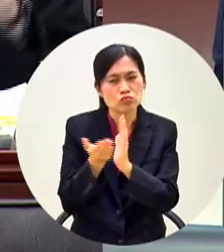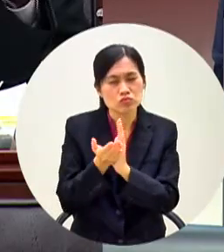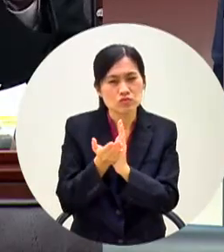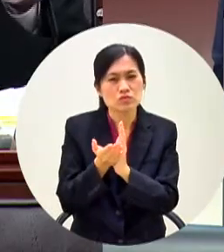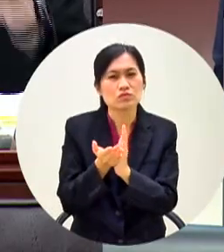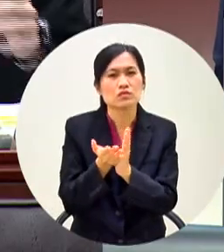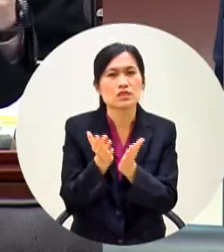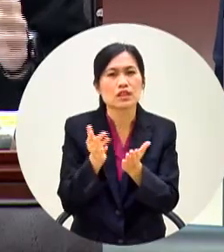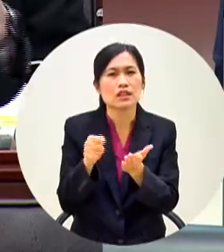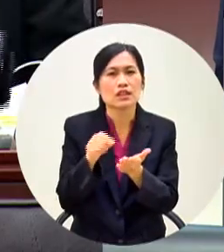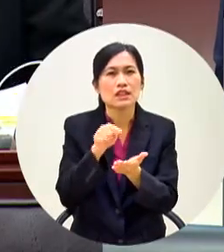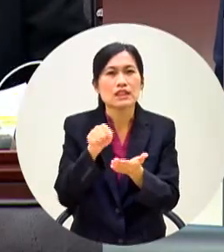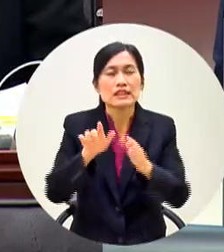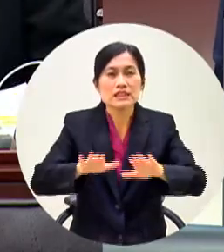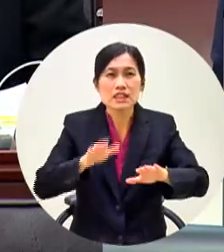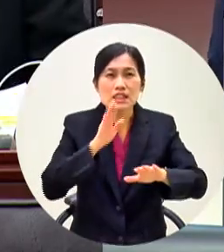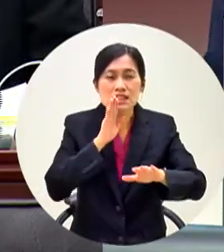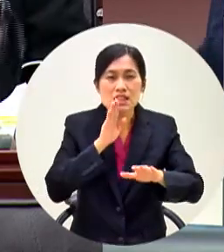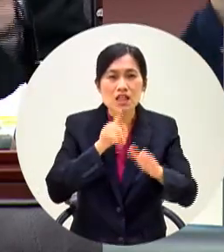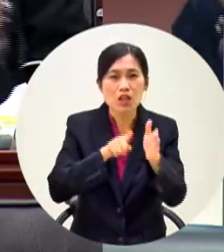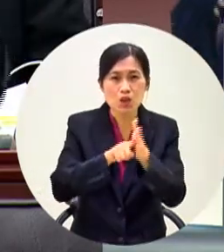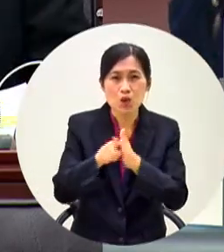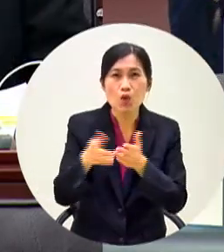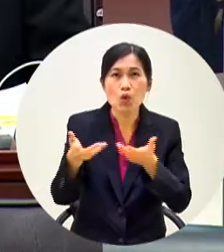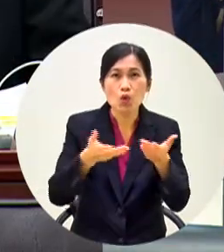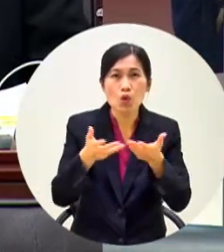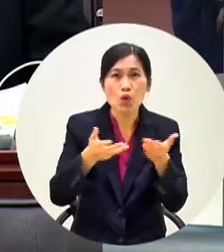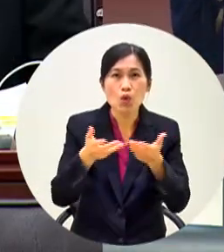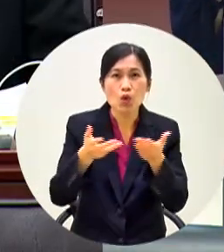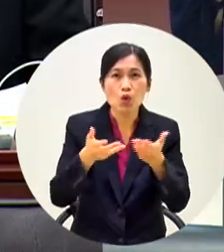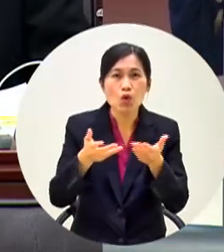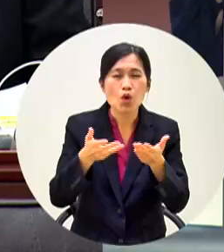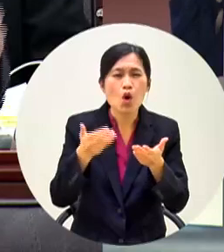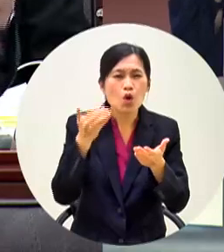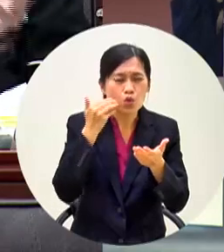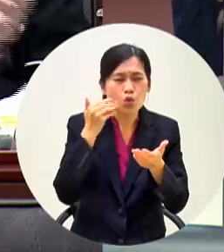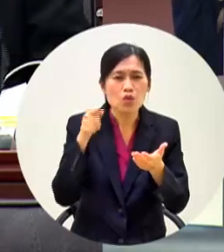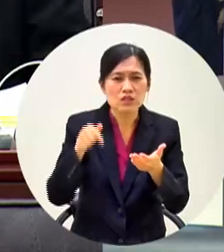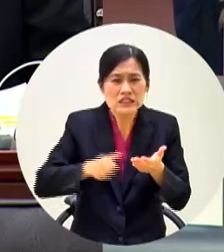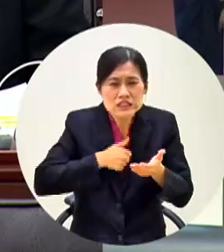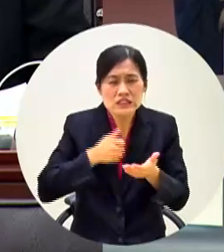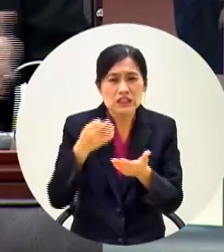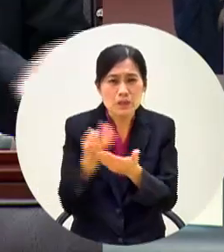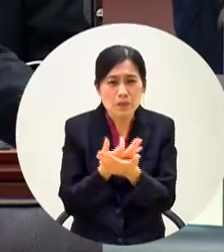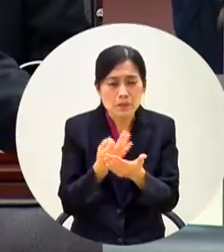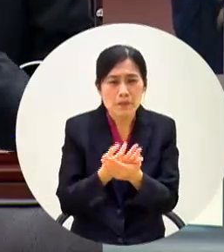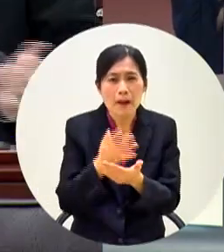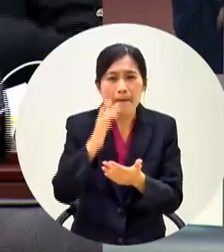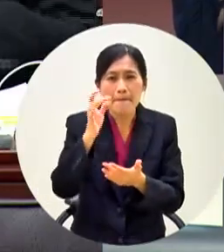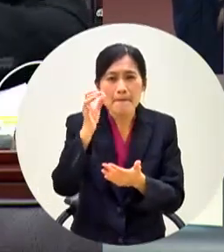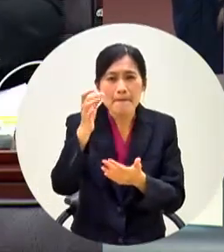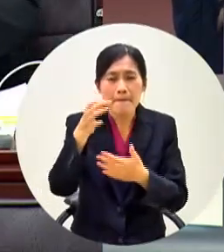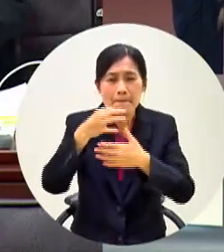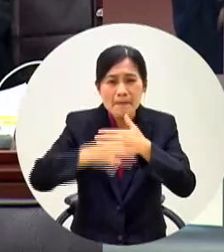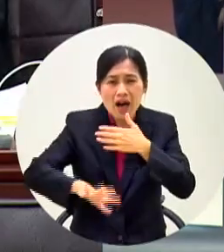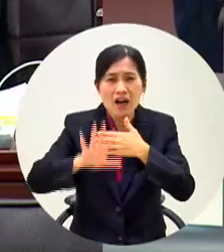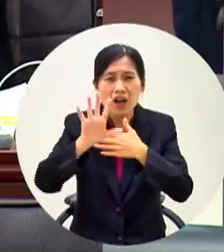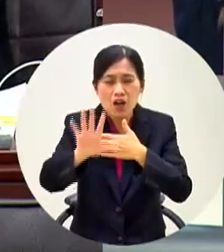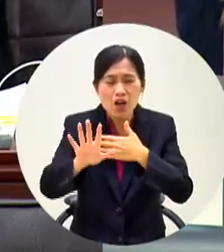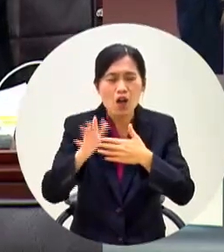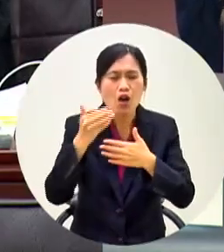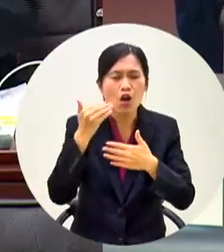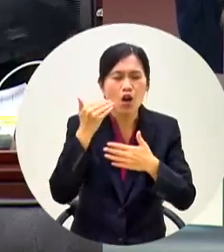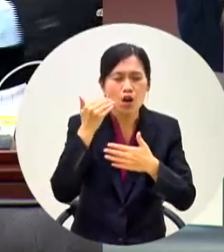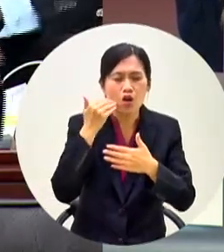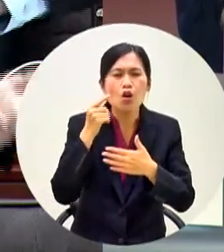那现在是采取专案的方式。假如有所不足的话，他会考虑专法。所以，假如议员在跟居民沟通的这个部